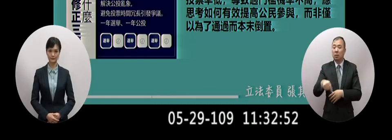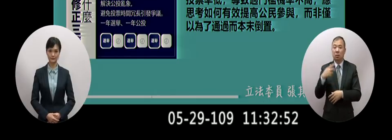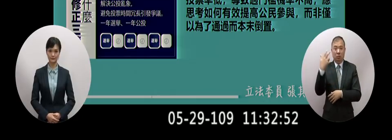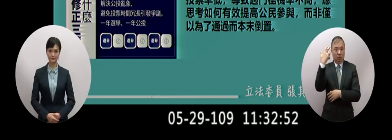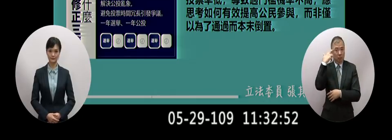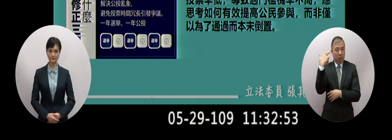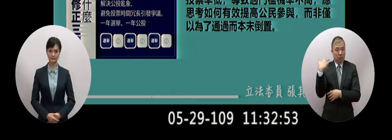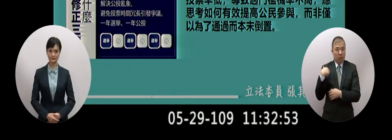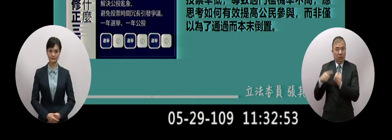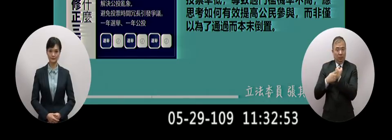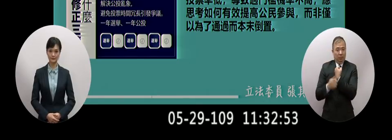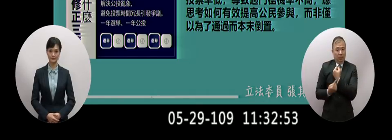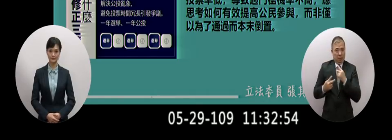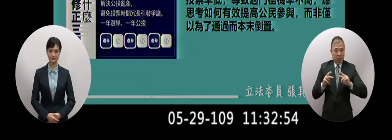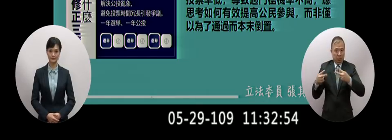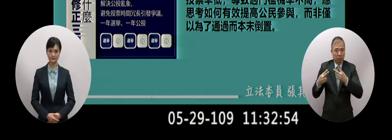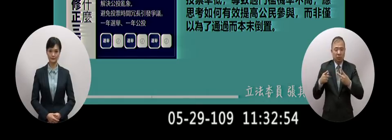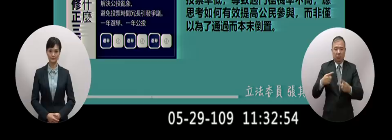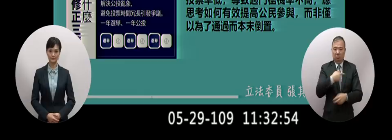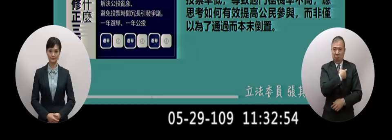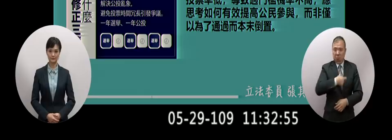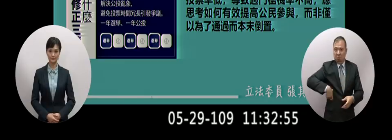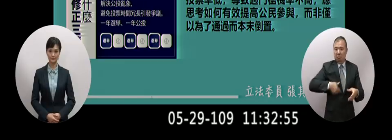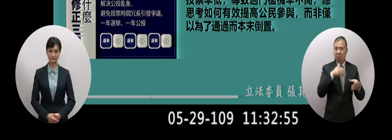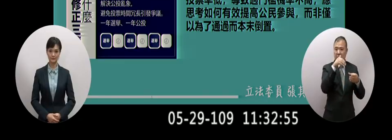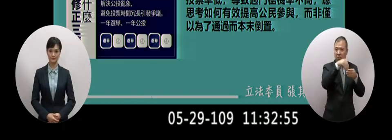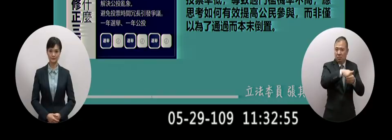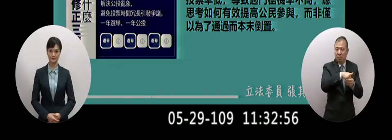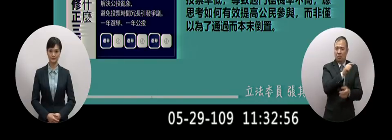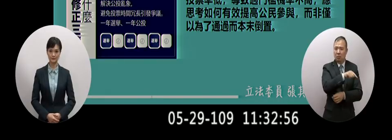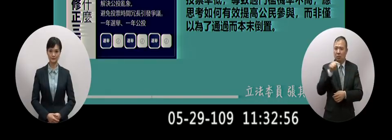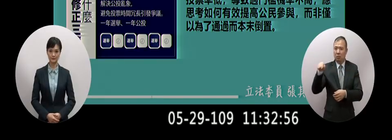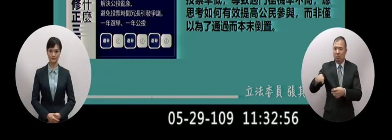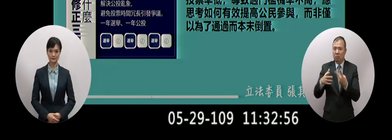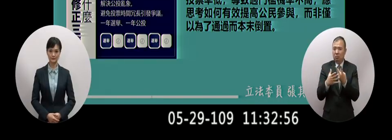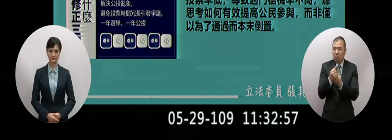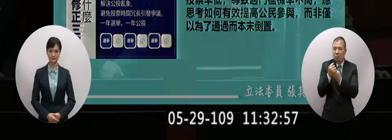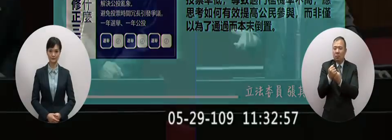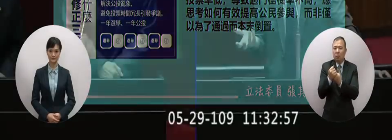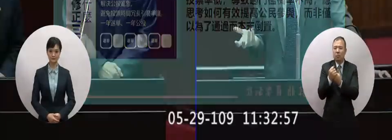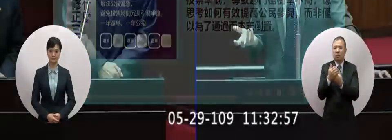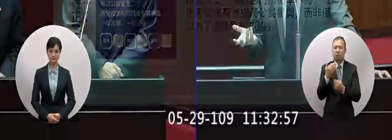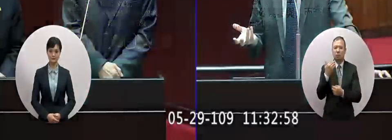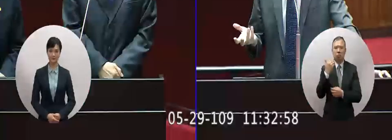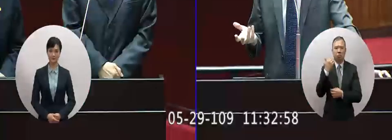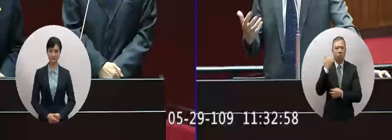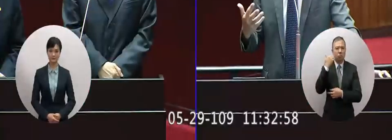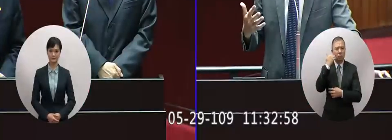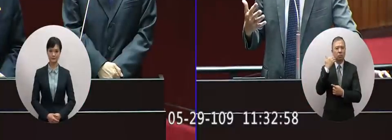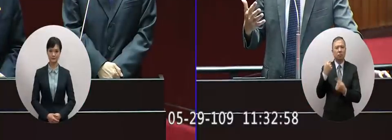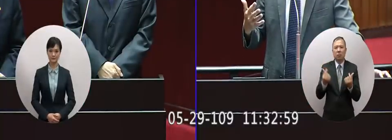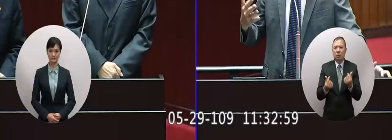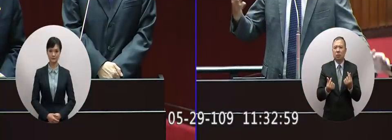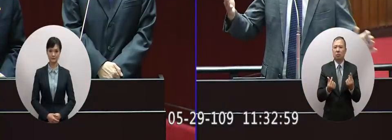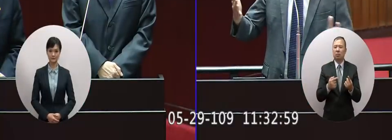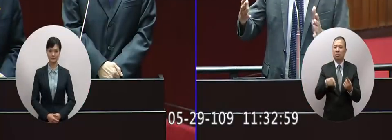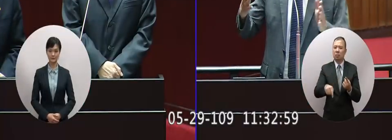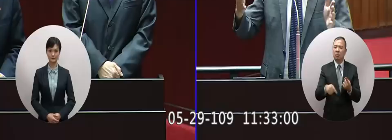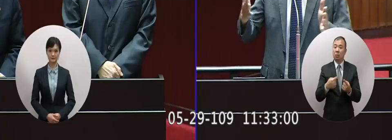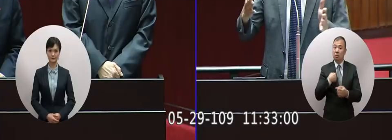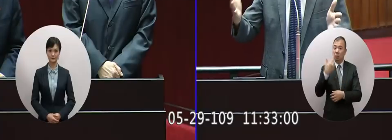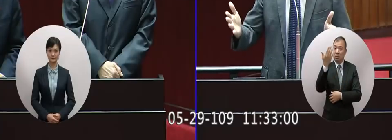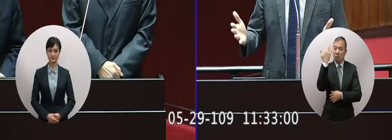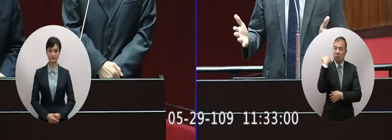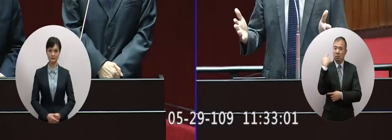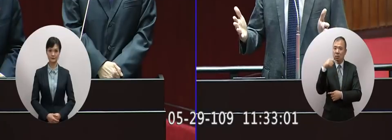大选，既然等于说是不是修宪还能够跟大选？好，因为其实当时我们